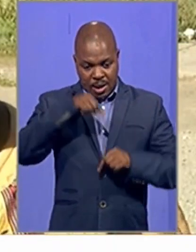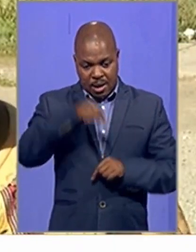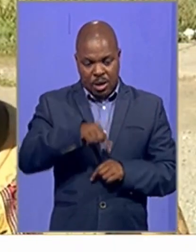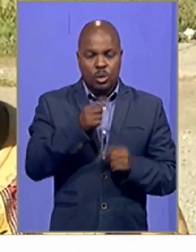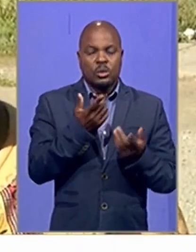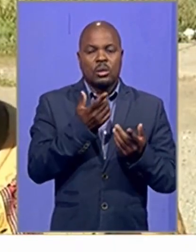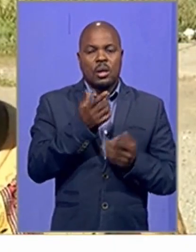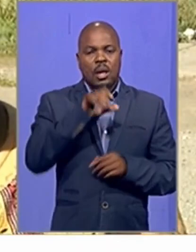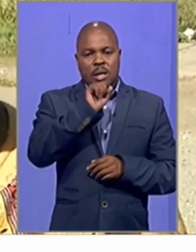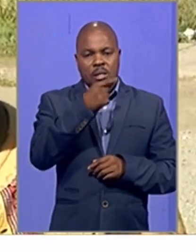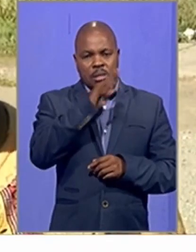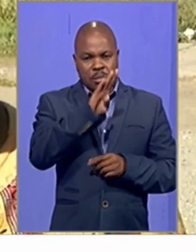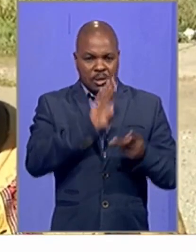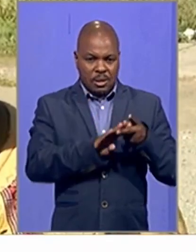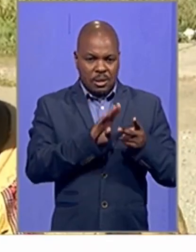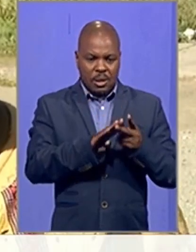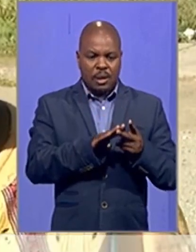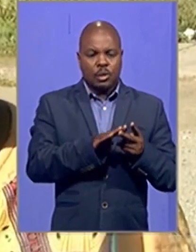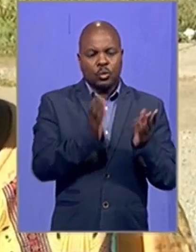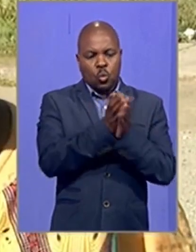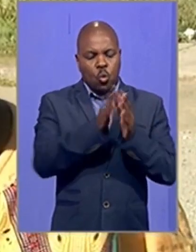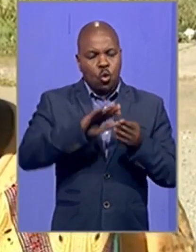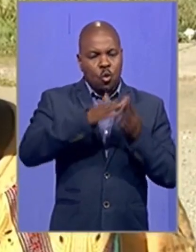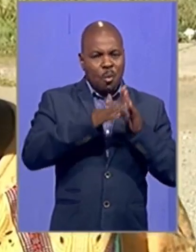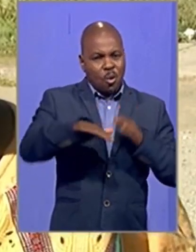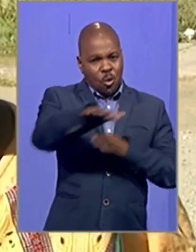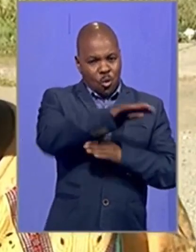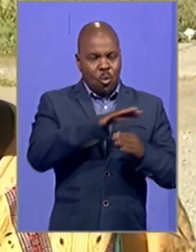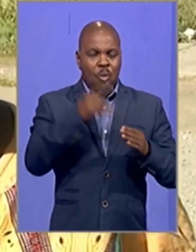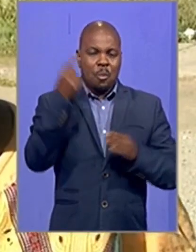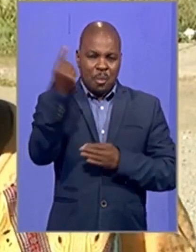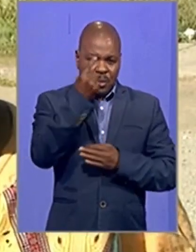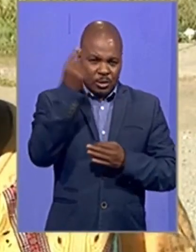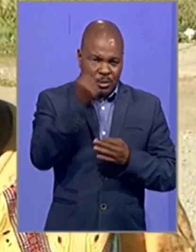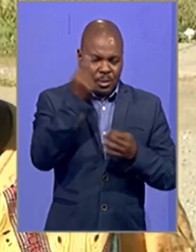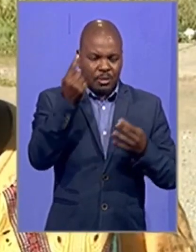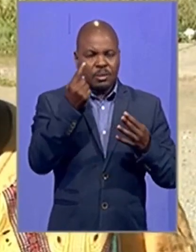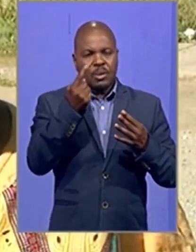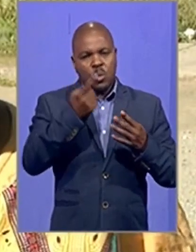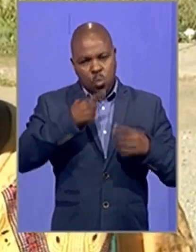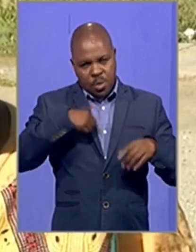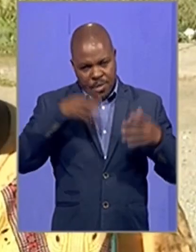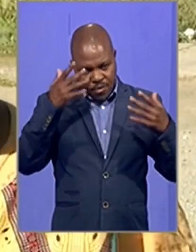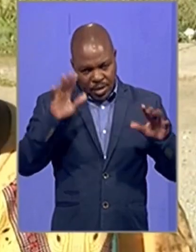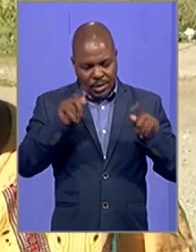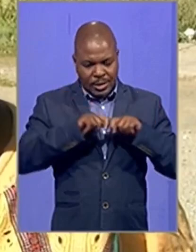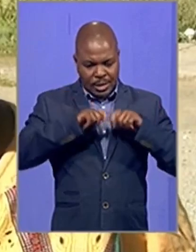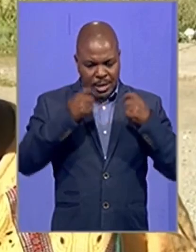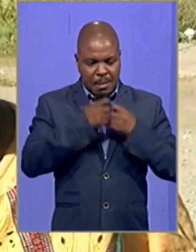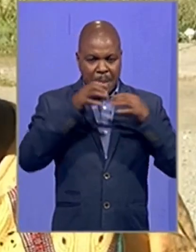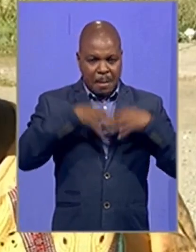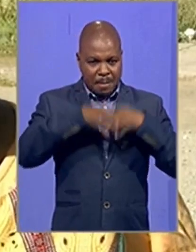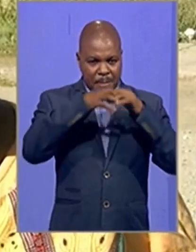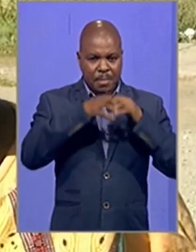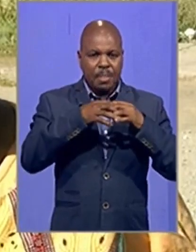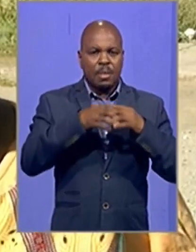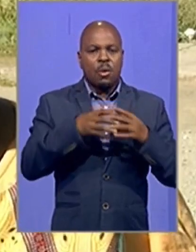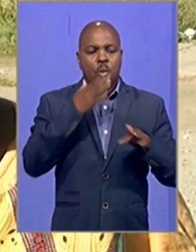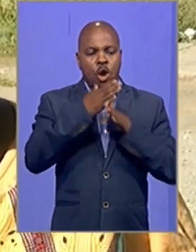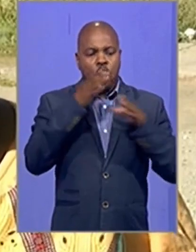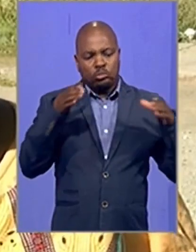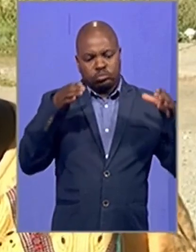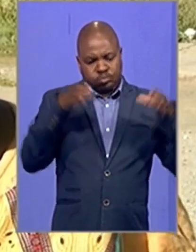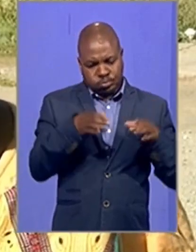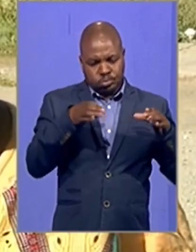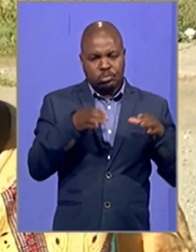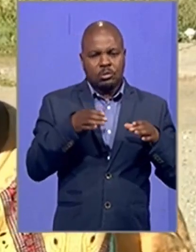sekolo mmoho le moifo wa sekolo le principala re entse team re ikopantse hore